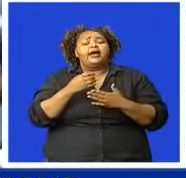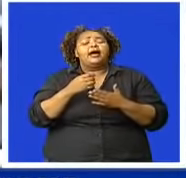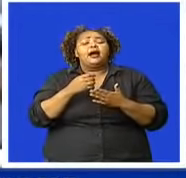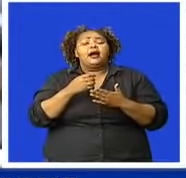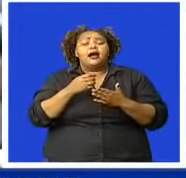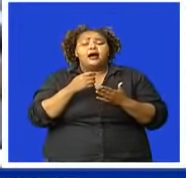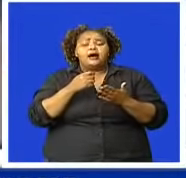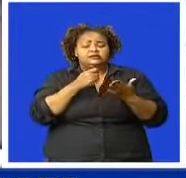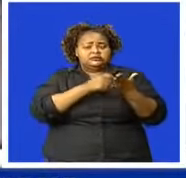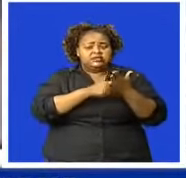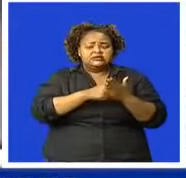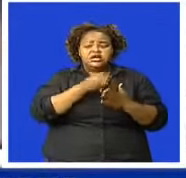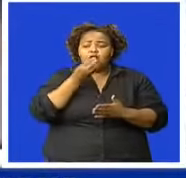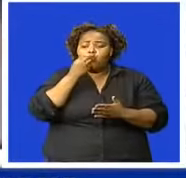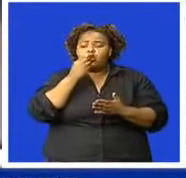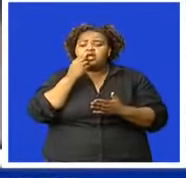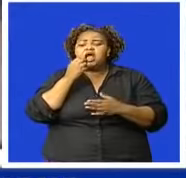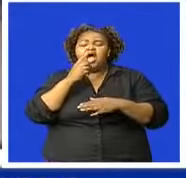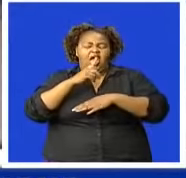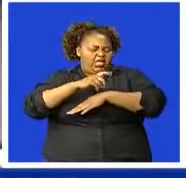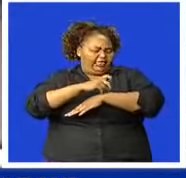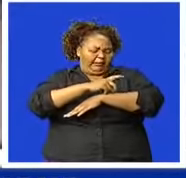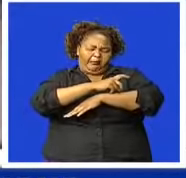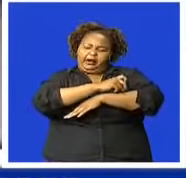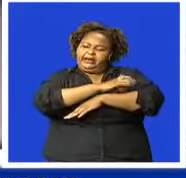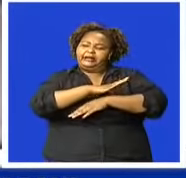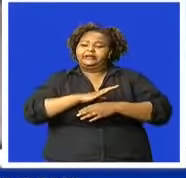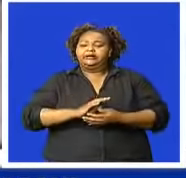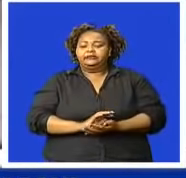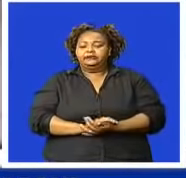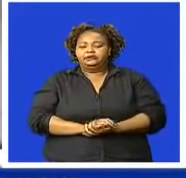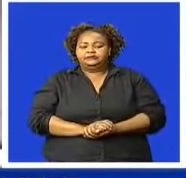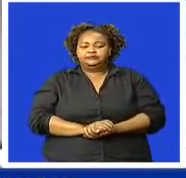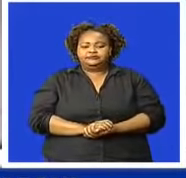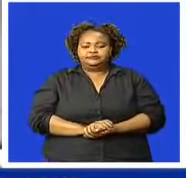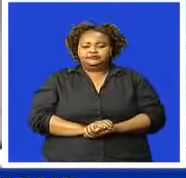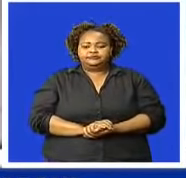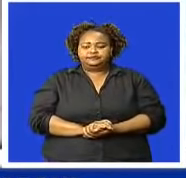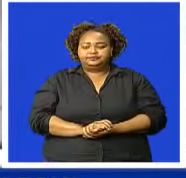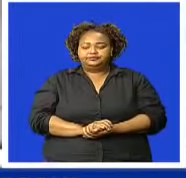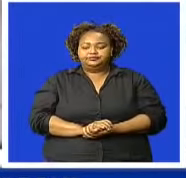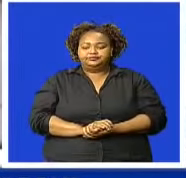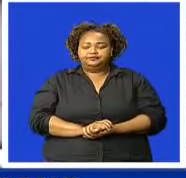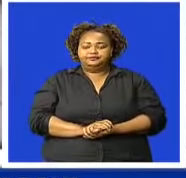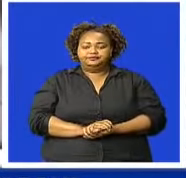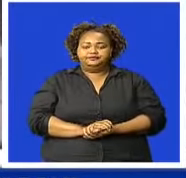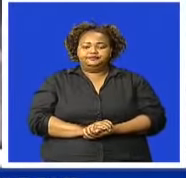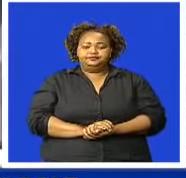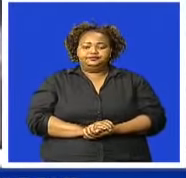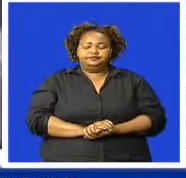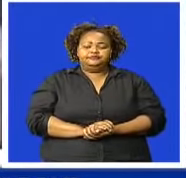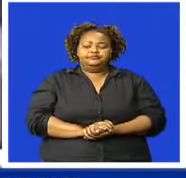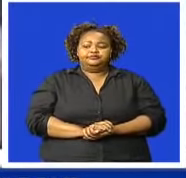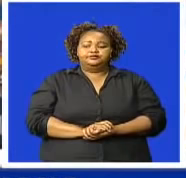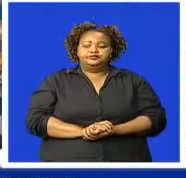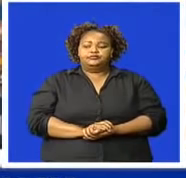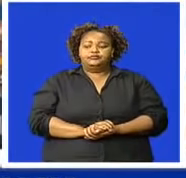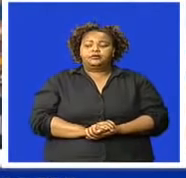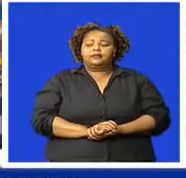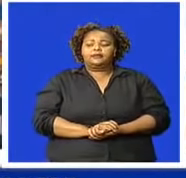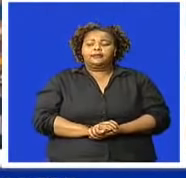lesekuphelwe lesikhathi Tindzabente Eswatini TV kubika Fortune Dlangamandla ngisembabane